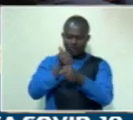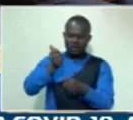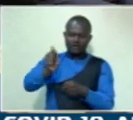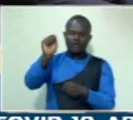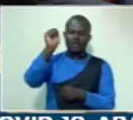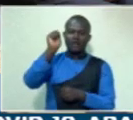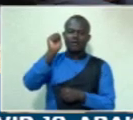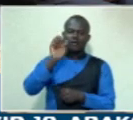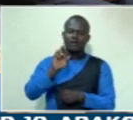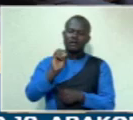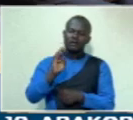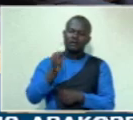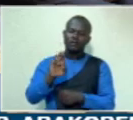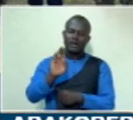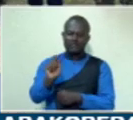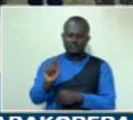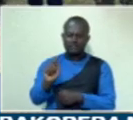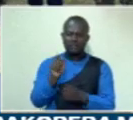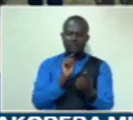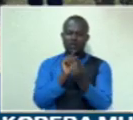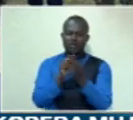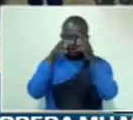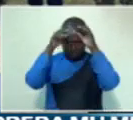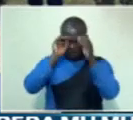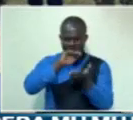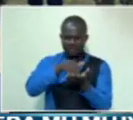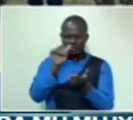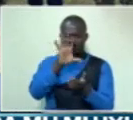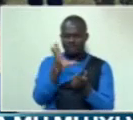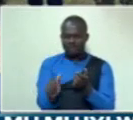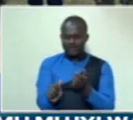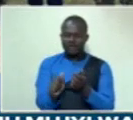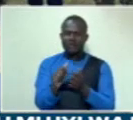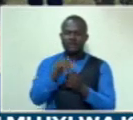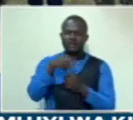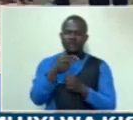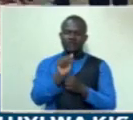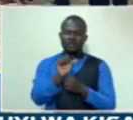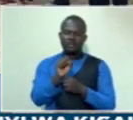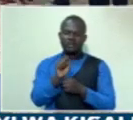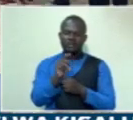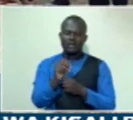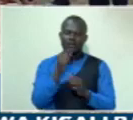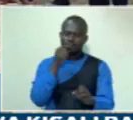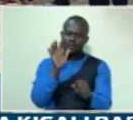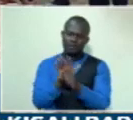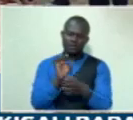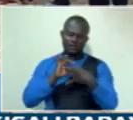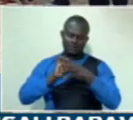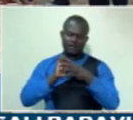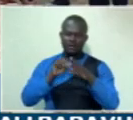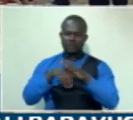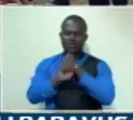rw'abikorera Robert Bafakurera bahuye na president wa Centrafrica Faustin Arkanje Touadera wabijeje ufatanye mu